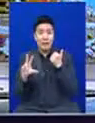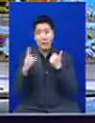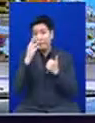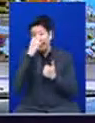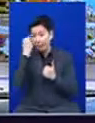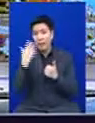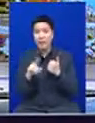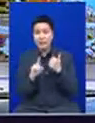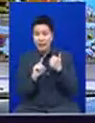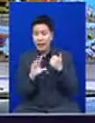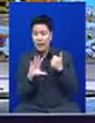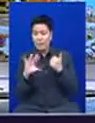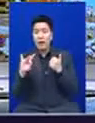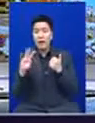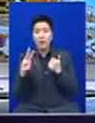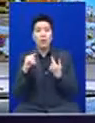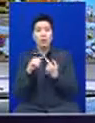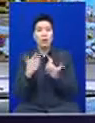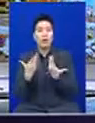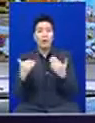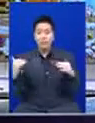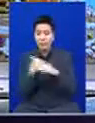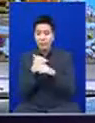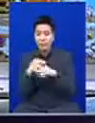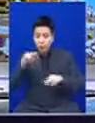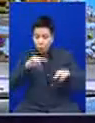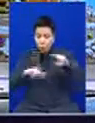แล้วก็1586ที่กรมทางหลวงค่ะที่สำ